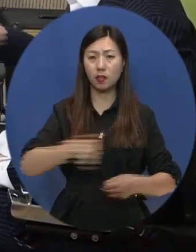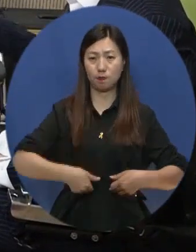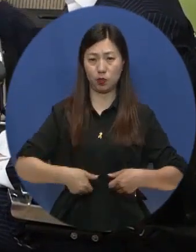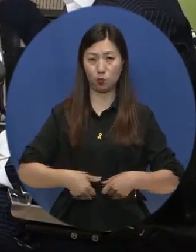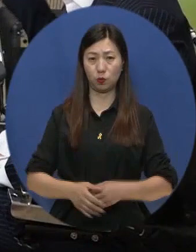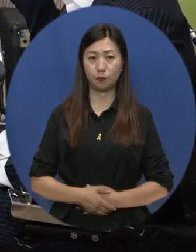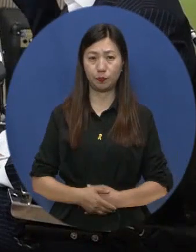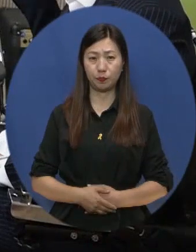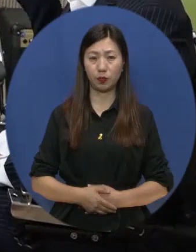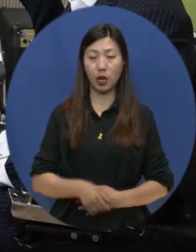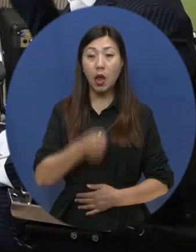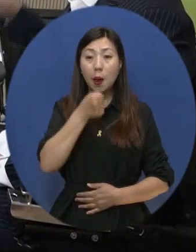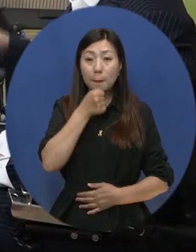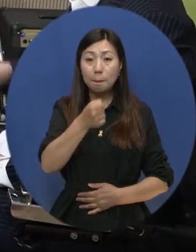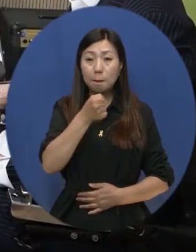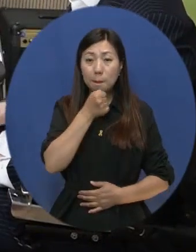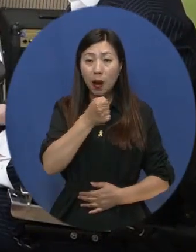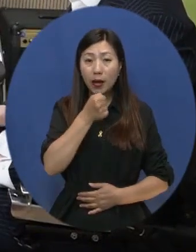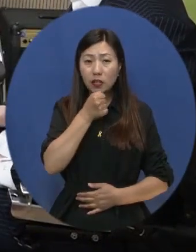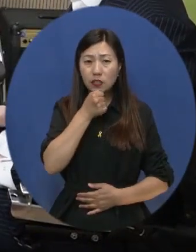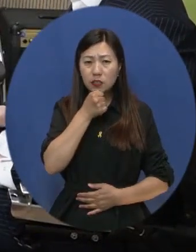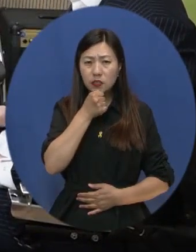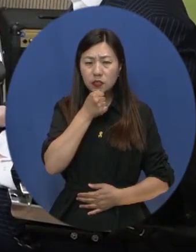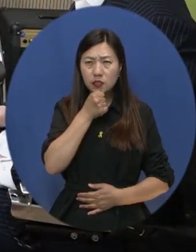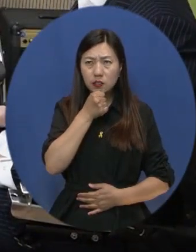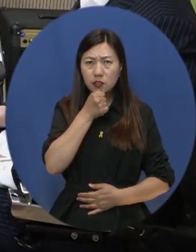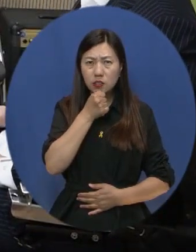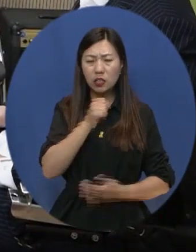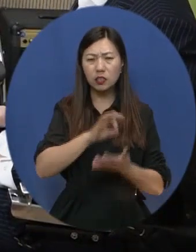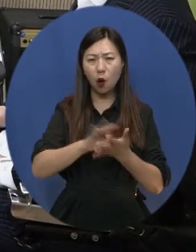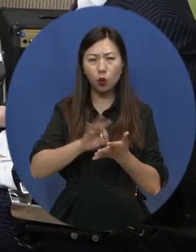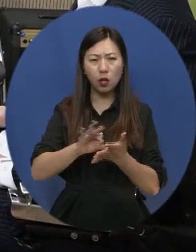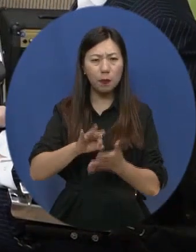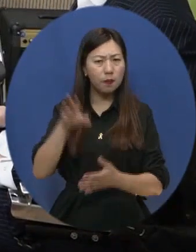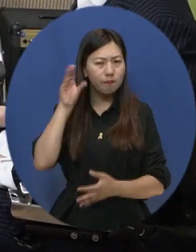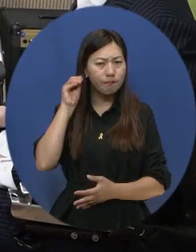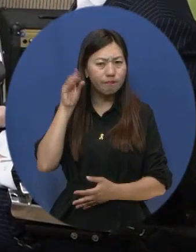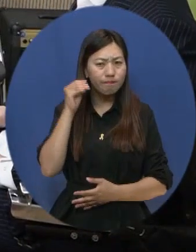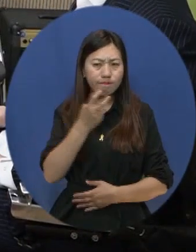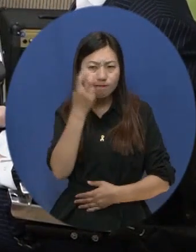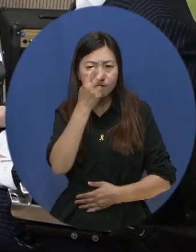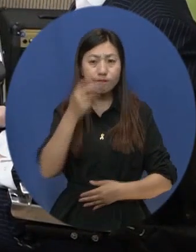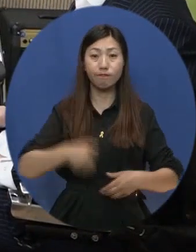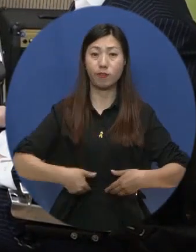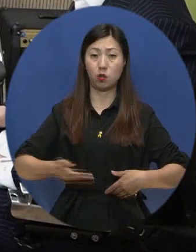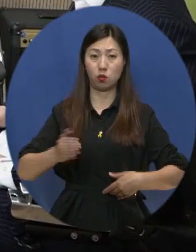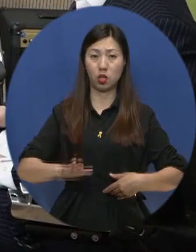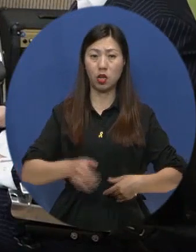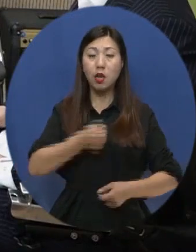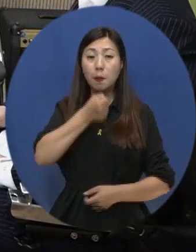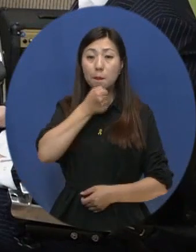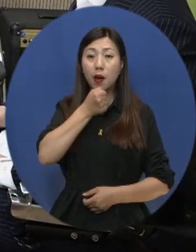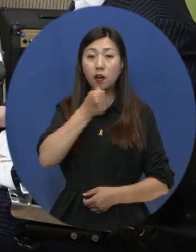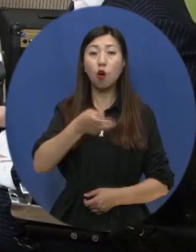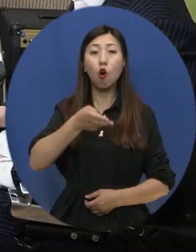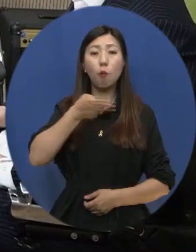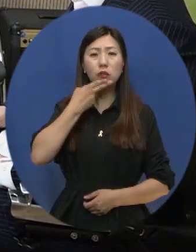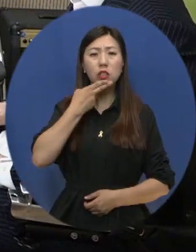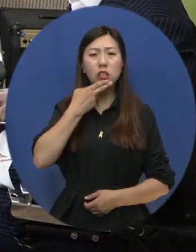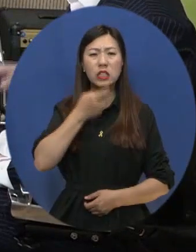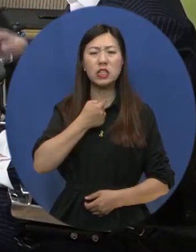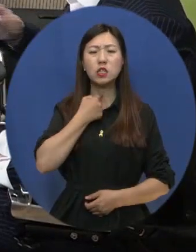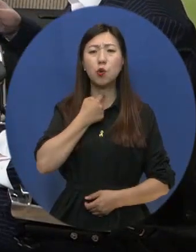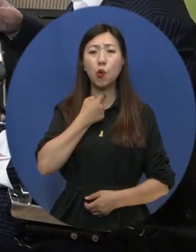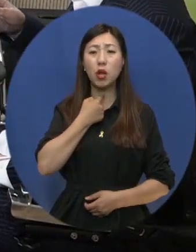마이크를 써도 마이크로 모니터링을 해야 되는데 이렇게 마이크를 안 쓰고 소리를